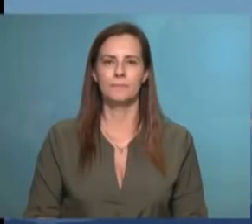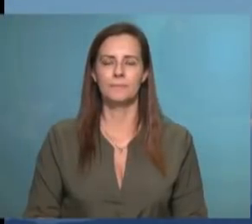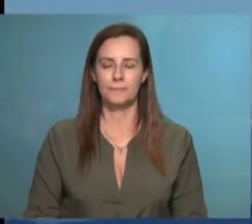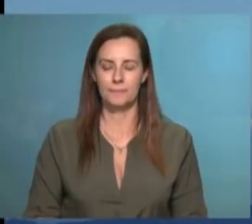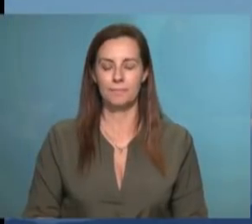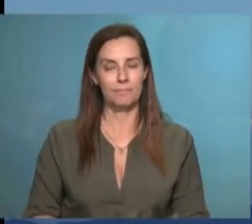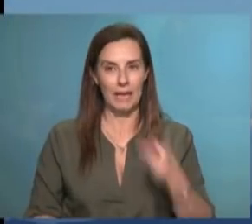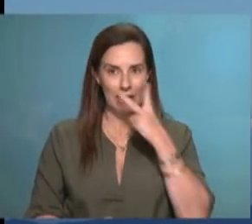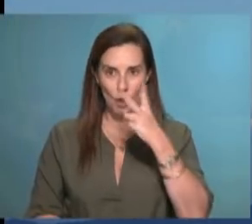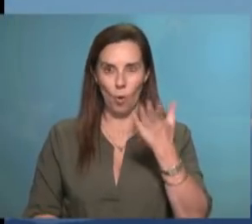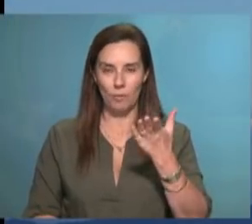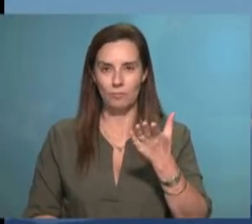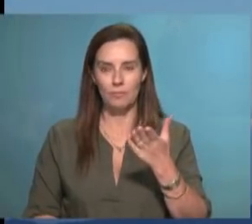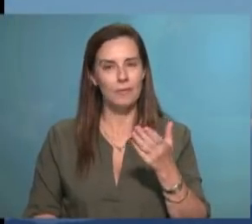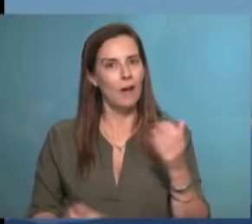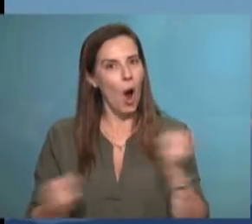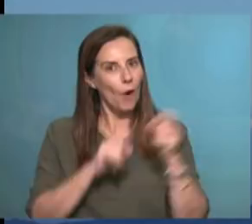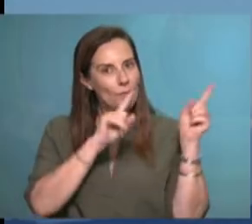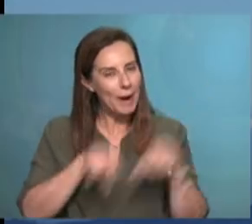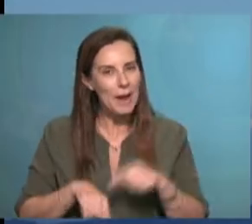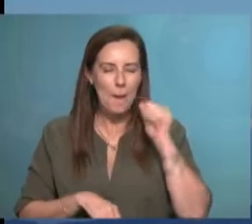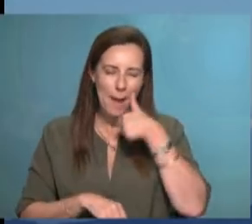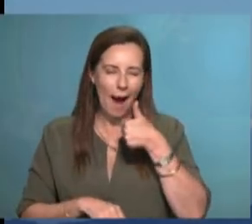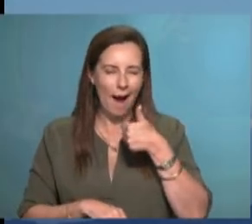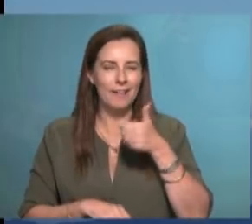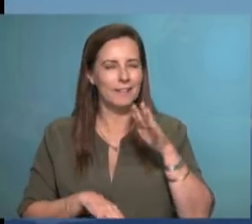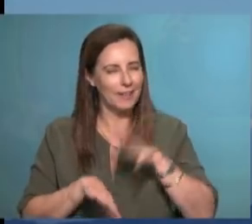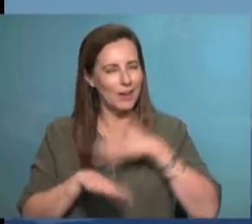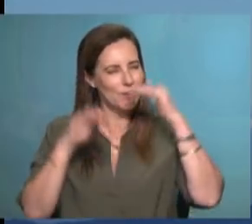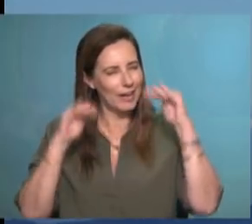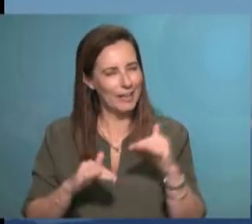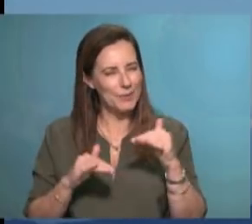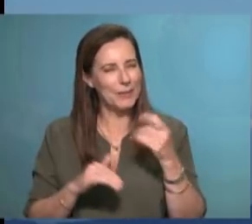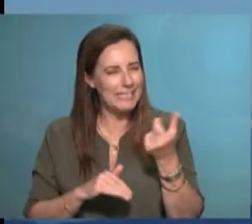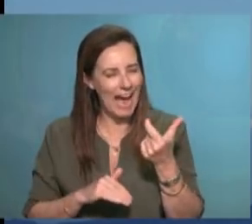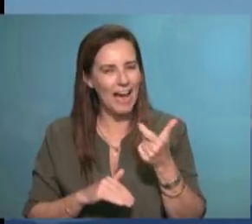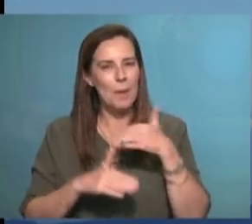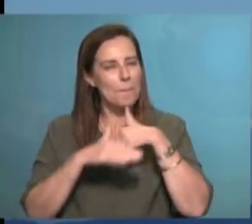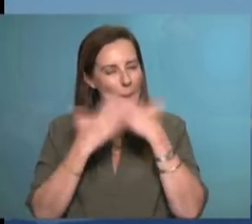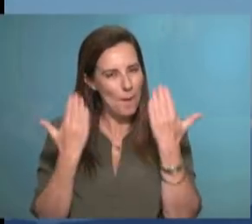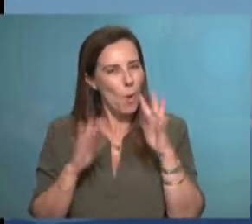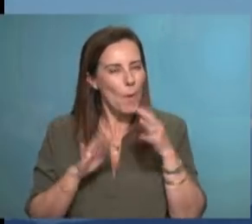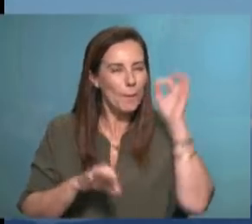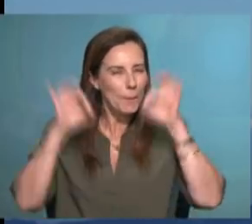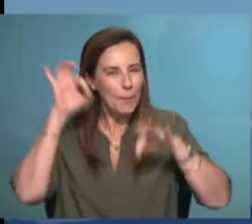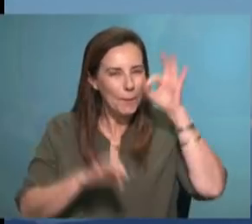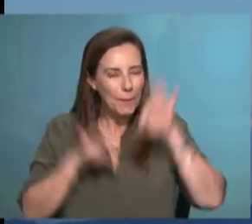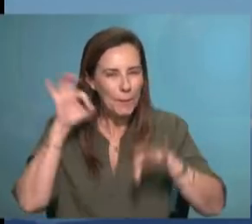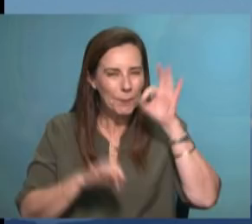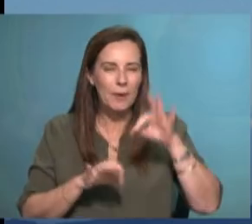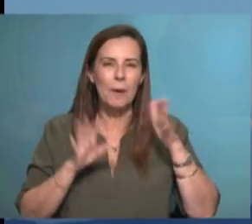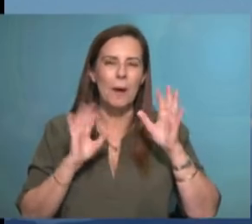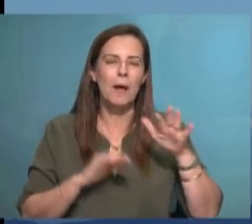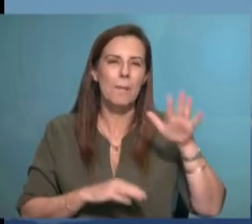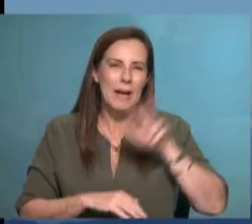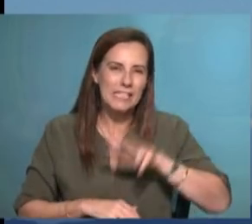תסתכלו על הגרף. Winter is coming. מחר מעונן חלקית, נרגיש ירידה קלה בטמפרטורות. בבוקר ייתכן טפטוף עד גשם קל, בעיקר בצפון,